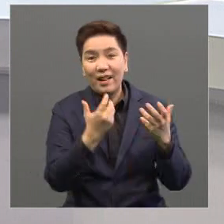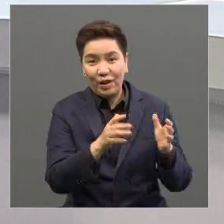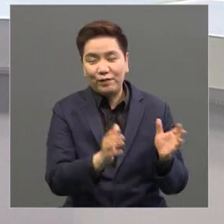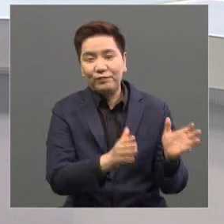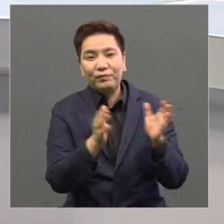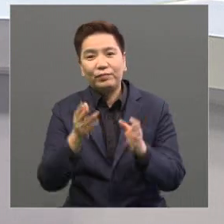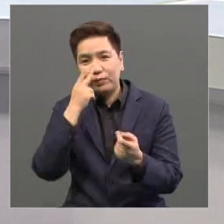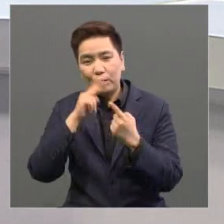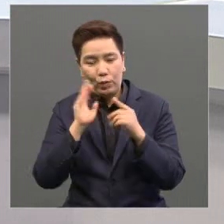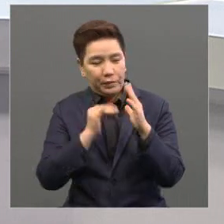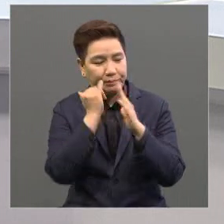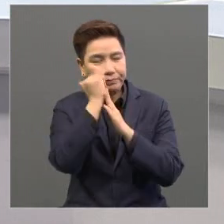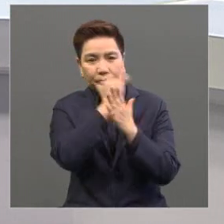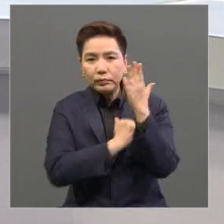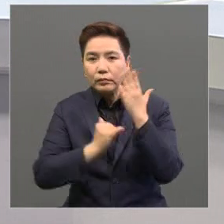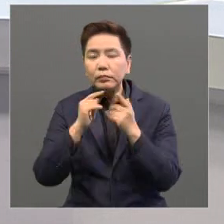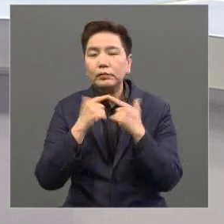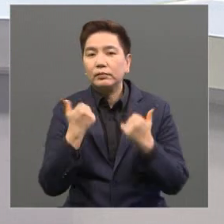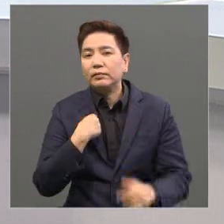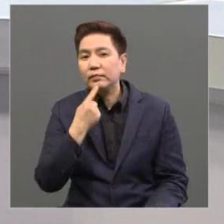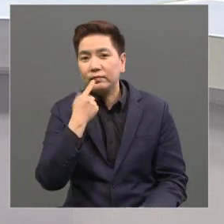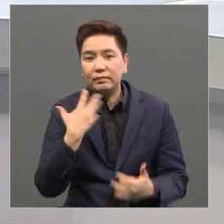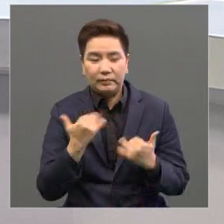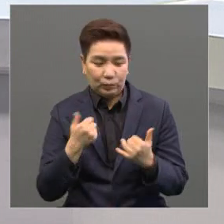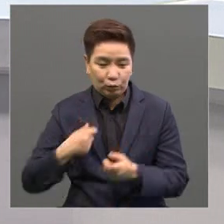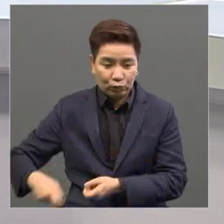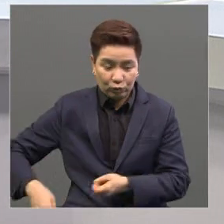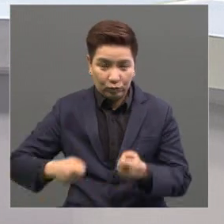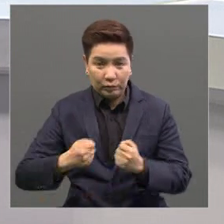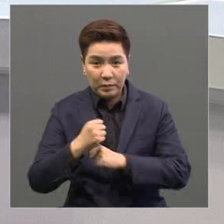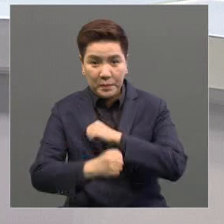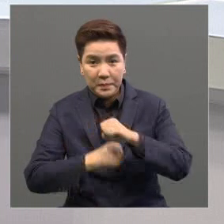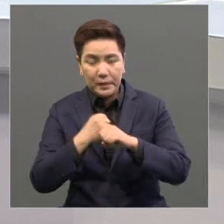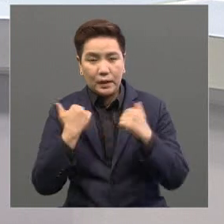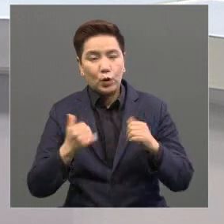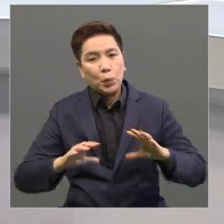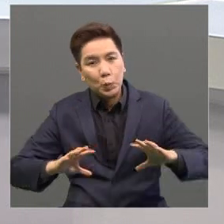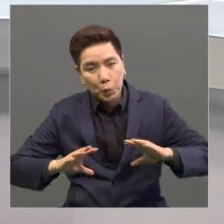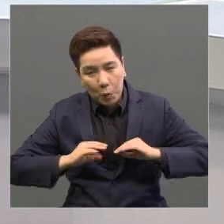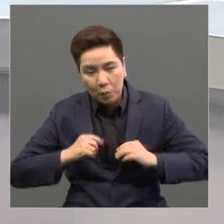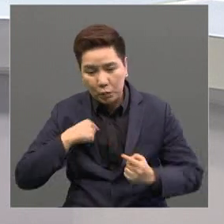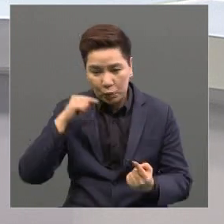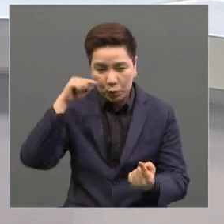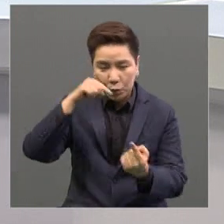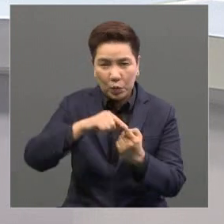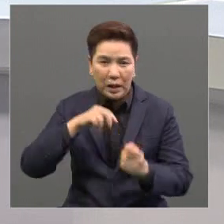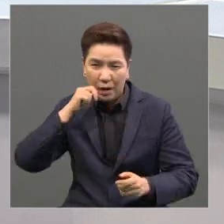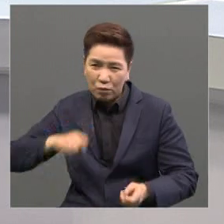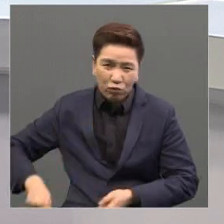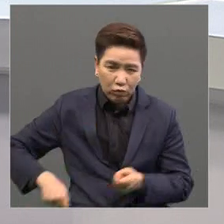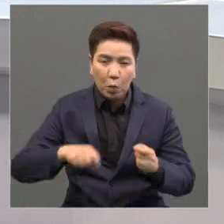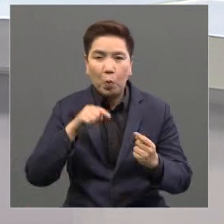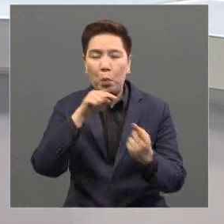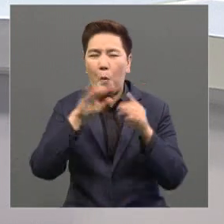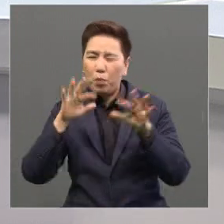การเดินทางต้องบอกเลยนะว่าคือสงกรานต์ปีนี้ยอมรับว่าจุดไหนที่มีการเล่นน้ำสงกรานต์